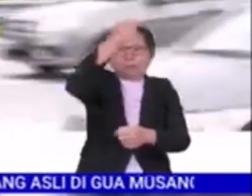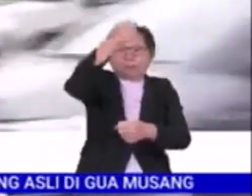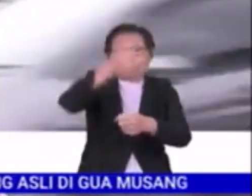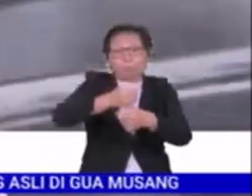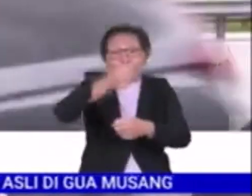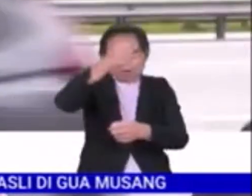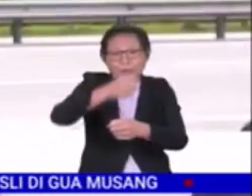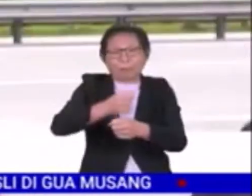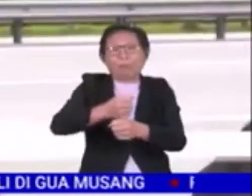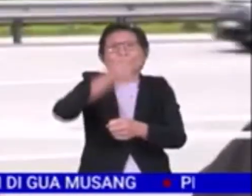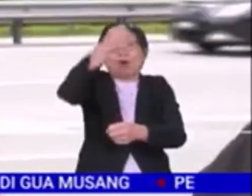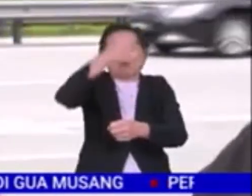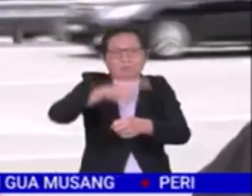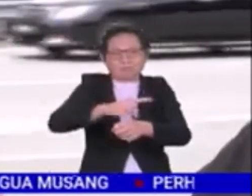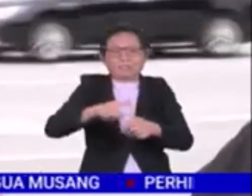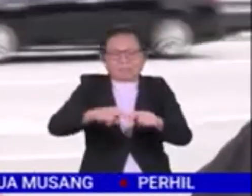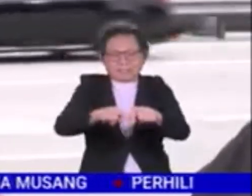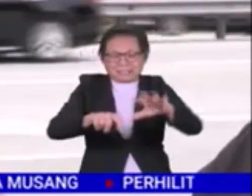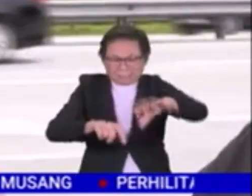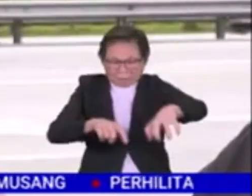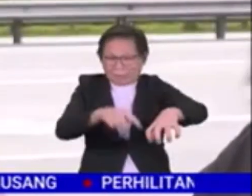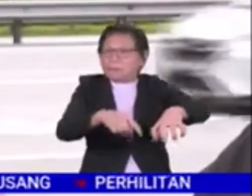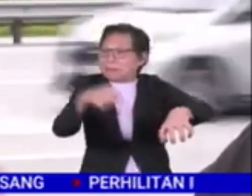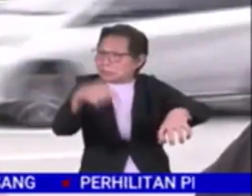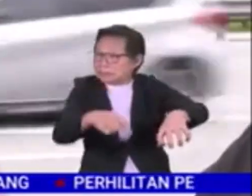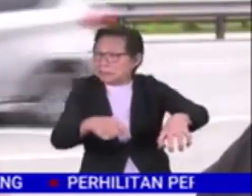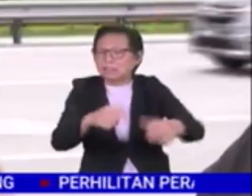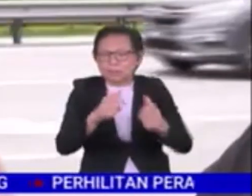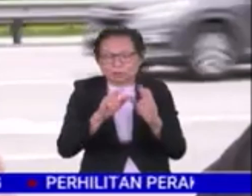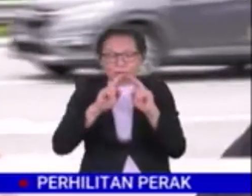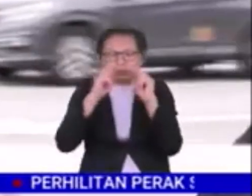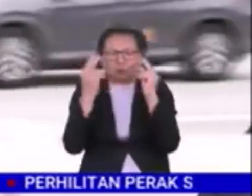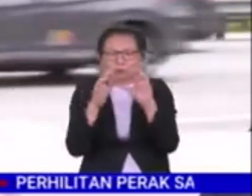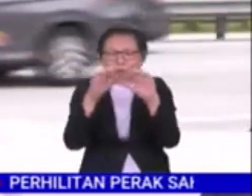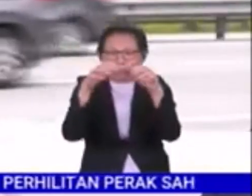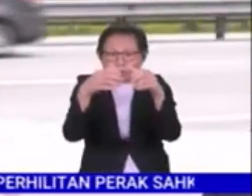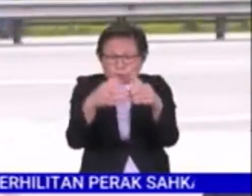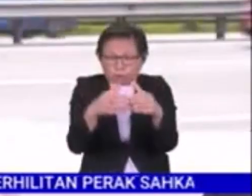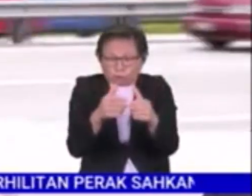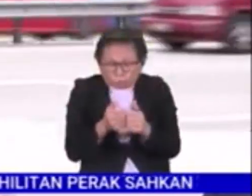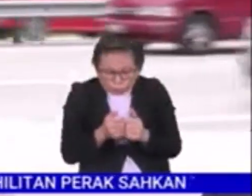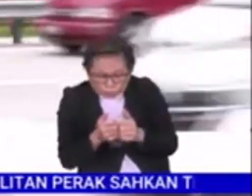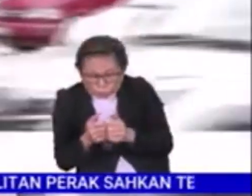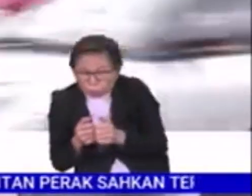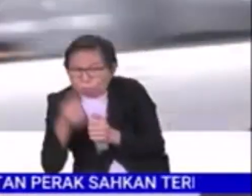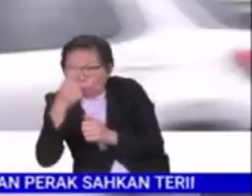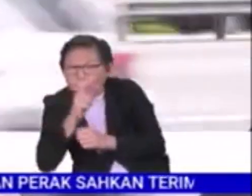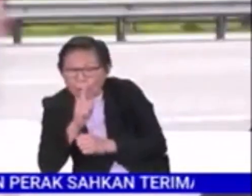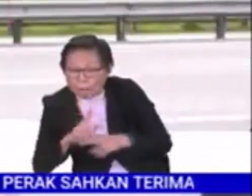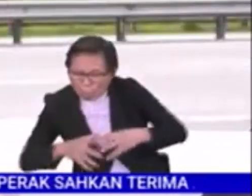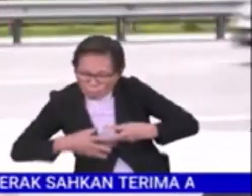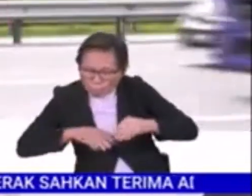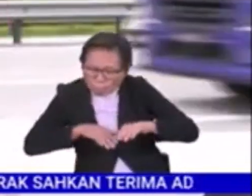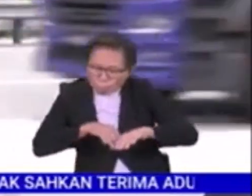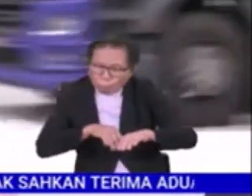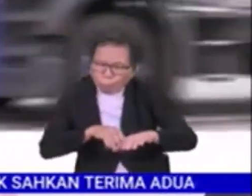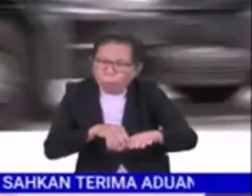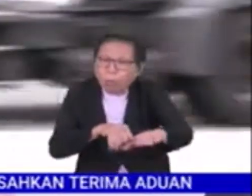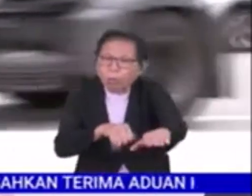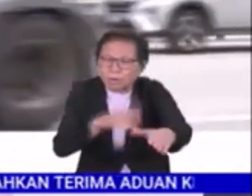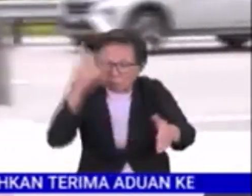ada di kawasan ini. Unit drone selain daripada untuk memastikan kelancaran, ia juga dapat